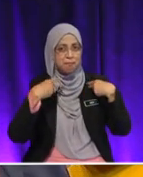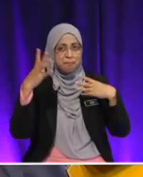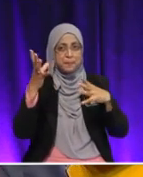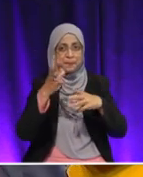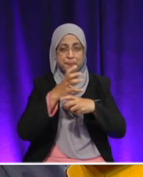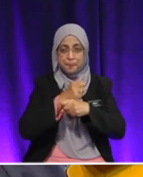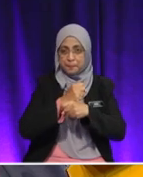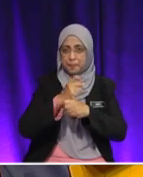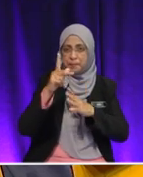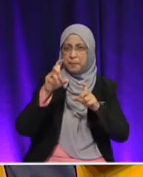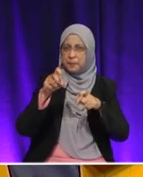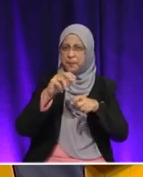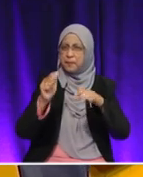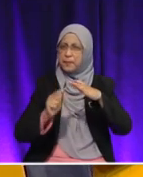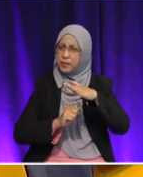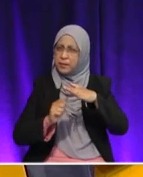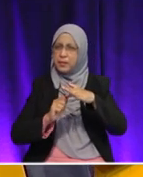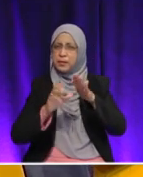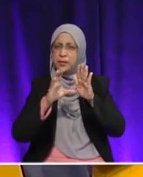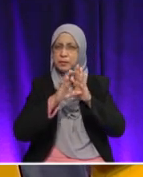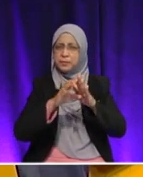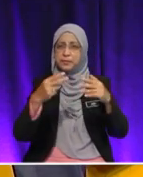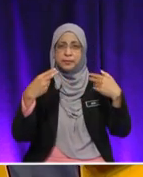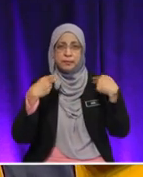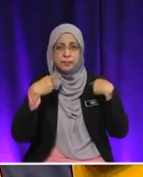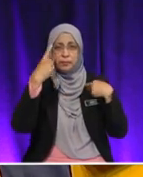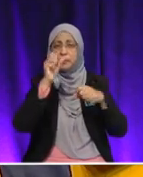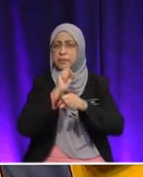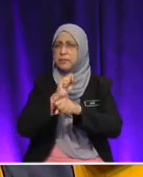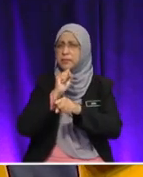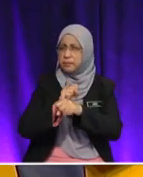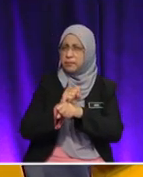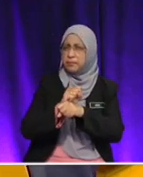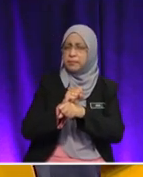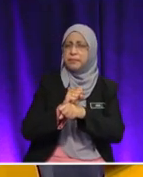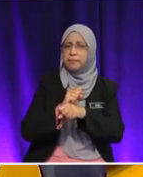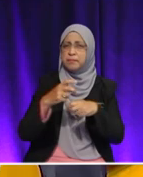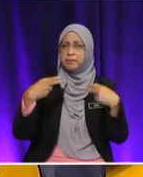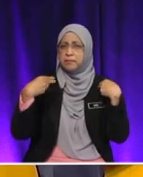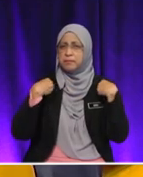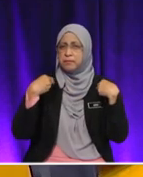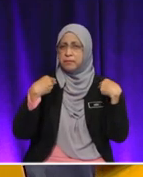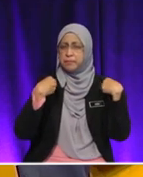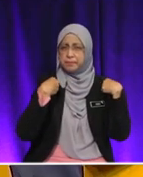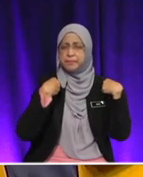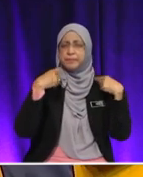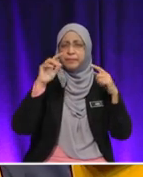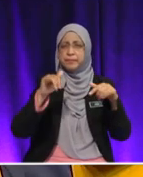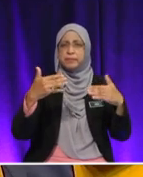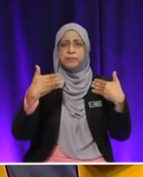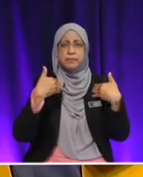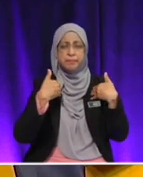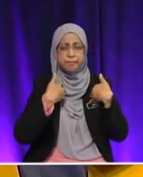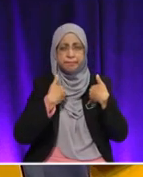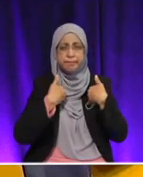keperluan asas itu antara contoh hak untuk kita bekerja itu antara contoh hak-hak yang perlu ada